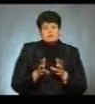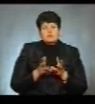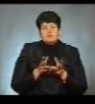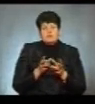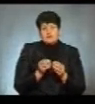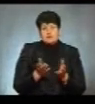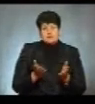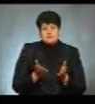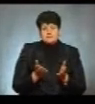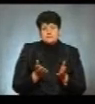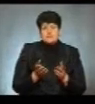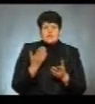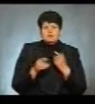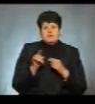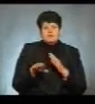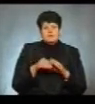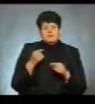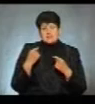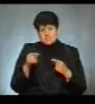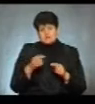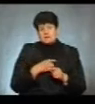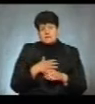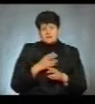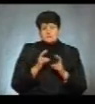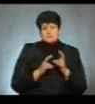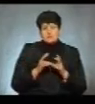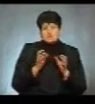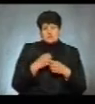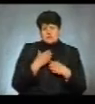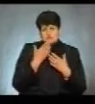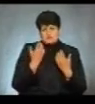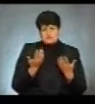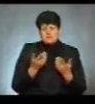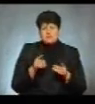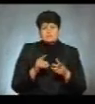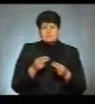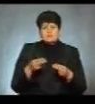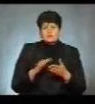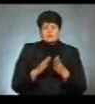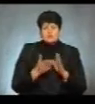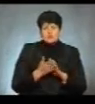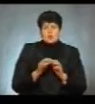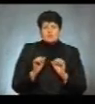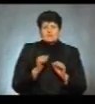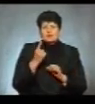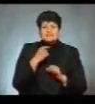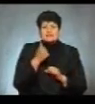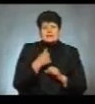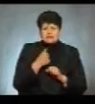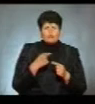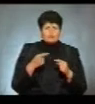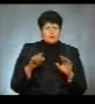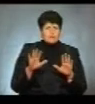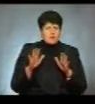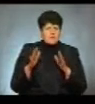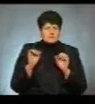приватним підприємством. Якщо ви виберете інше приватне підприємство, нічого страшного не буде. Ви заключаєте угоду з управителем на рік. В будь-який момент